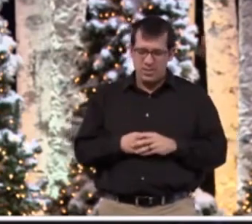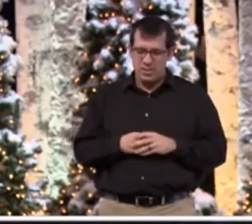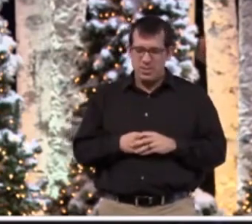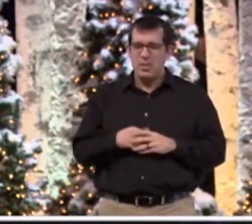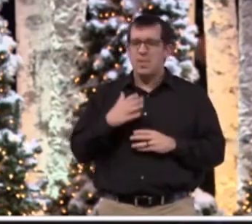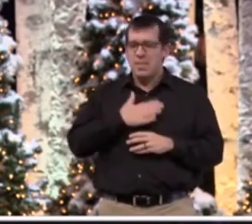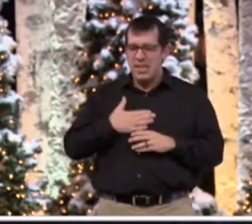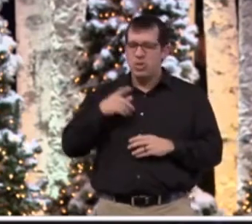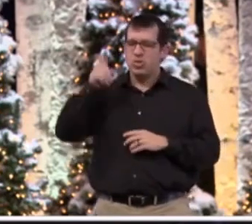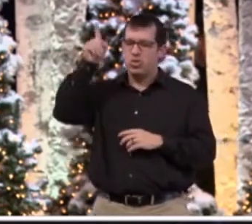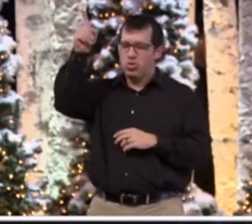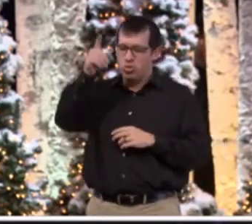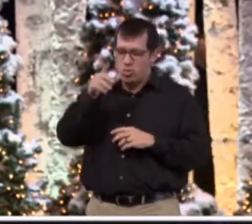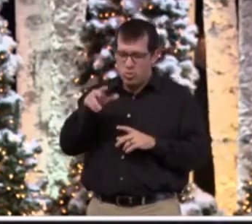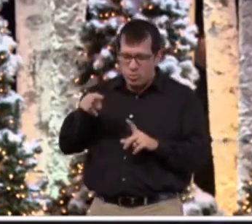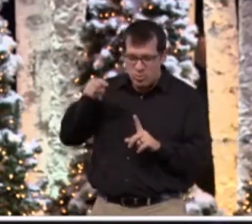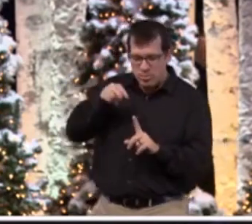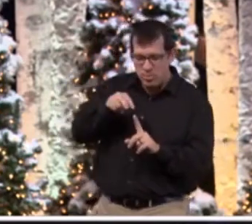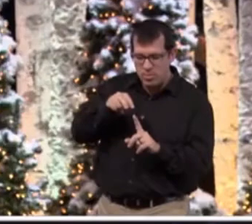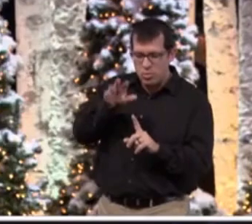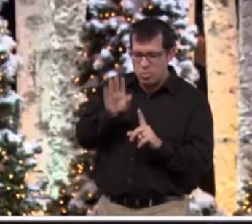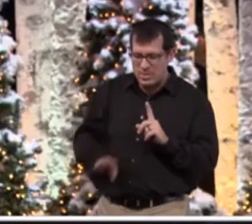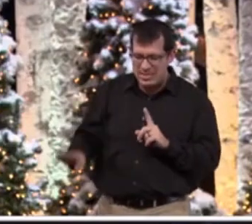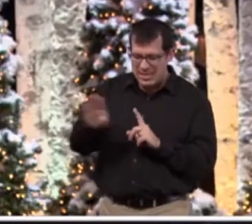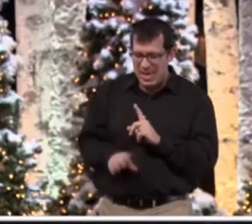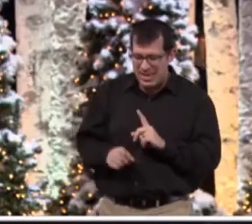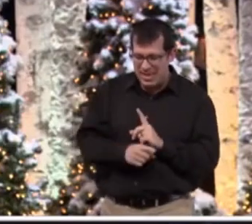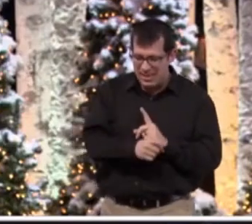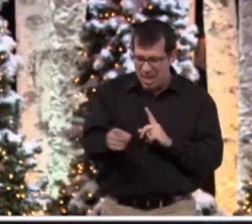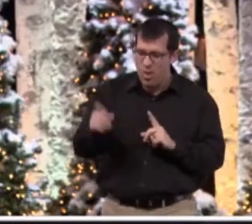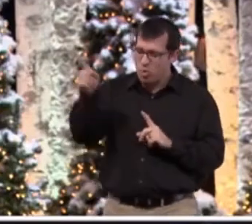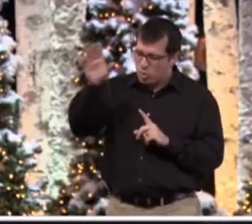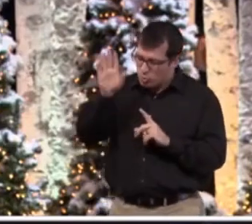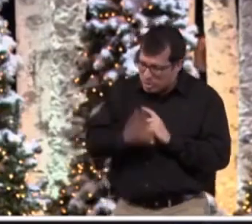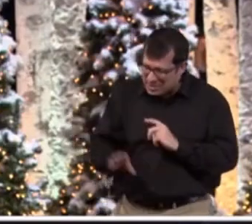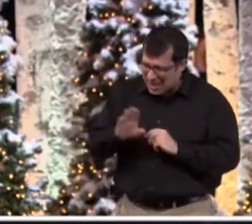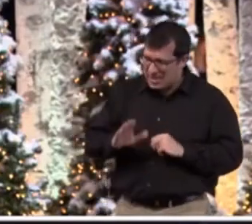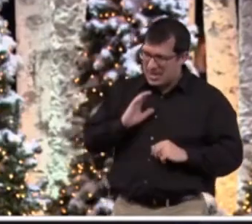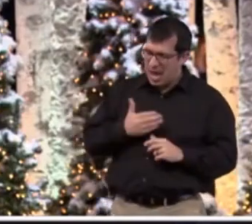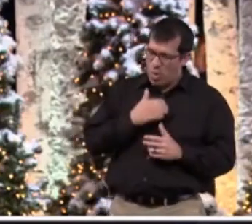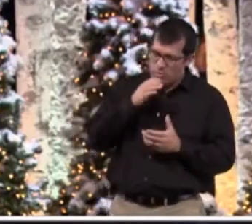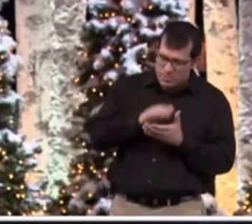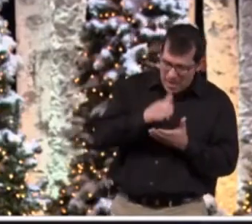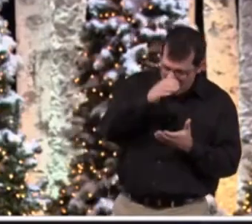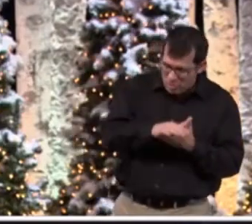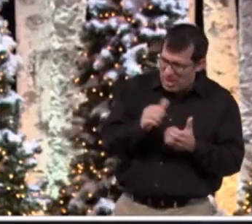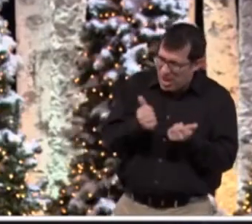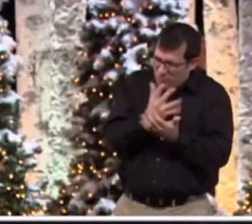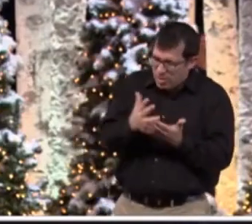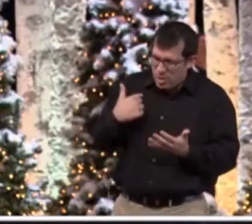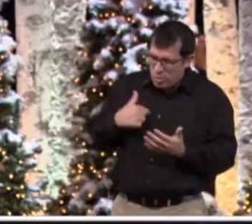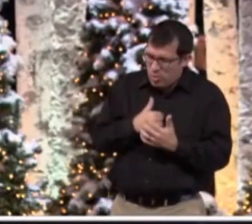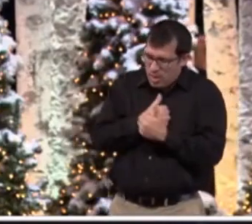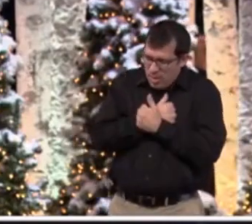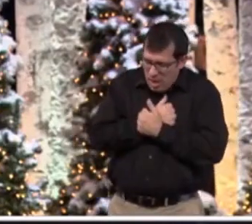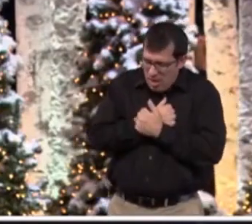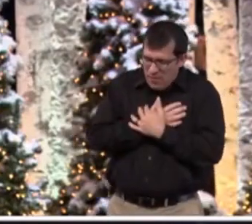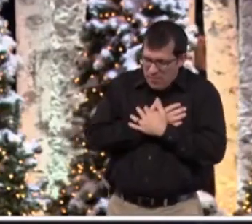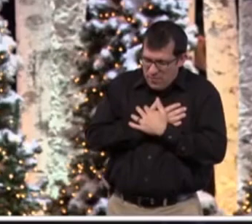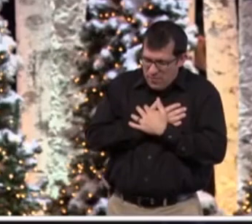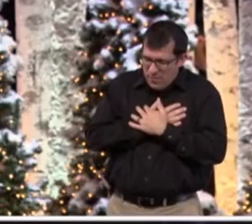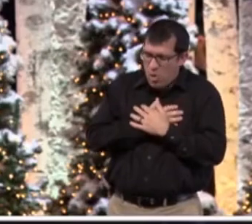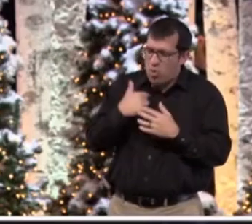सुरक्षाको घेरा मुनि राख्नुहोस्। हाम्रा जोडी र हामीले प्रेम गर्ने हरेकलाई सुरक्षा दिनुहोस्, ताकि हामी